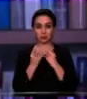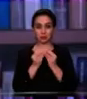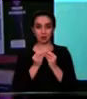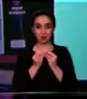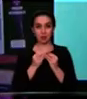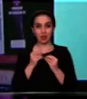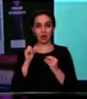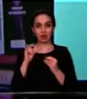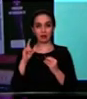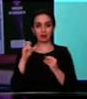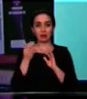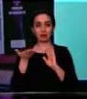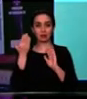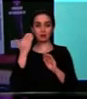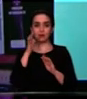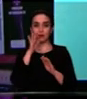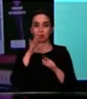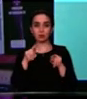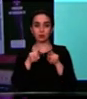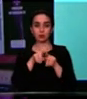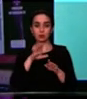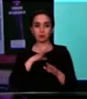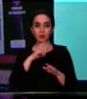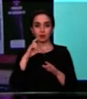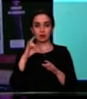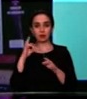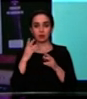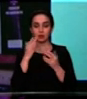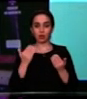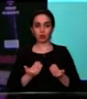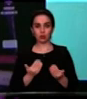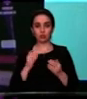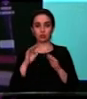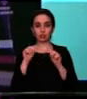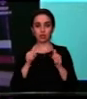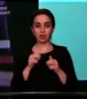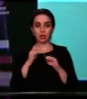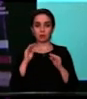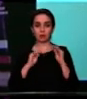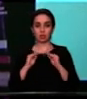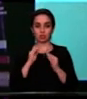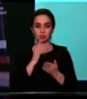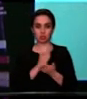bilan arxey va proterozoy erasidagi hayot shakllari bilan tanishib chiqamiz.